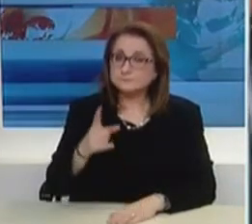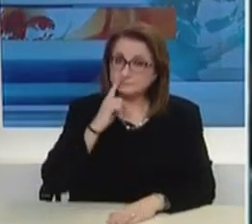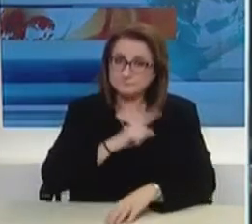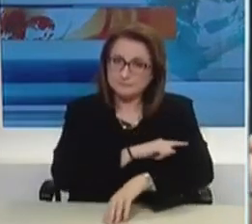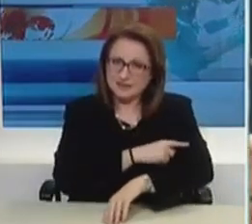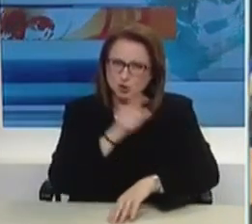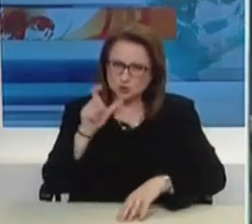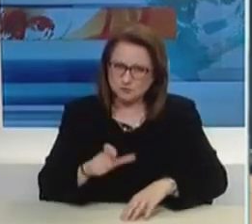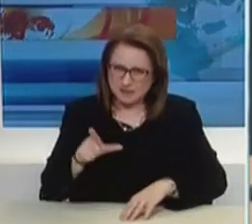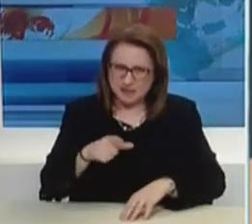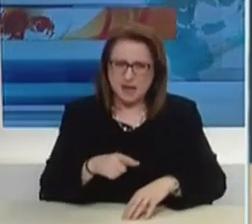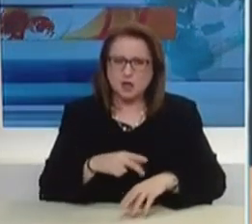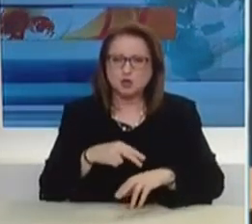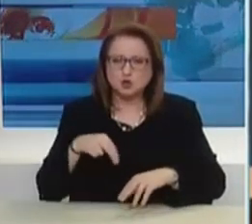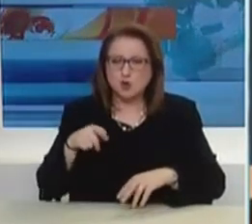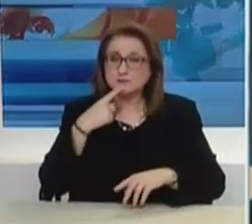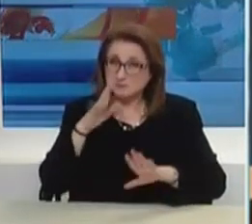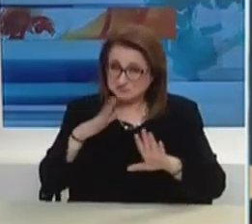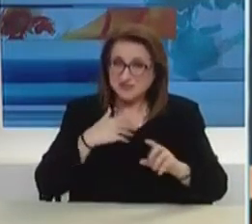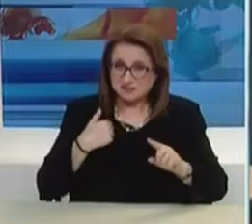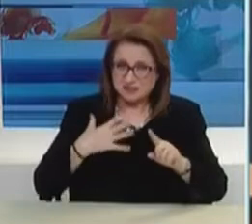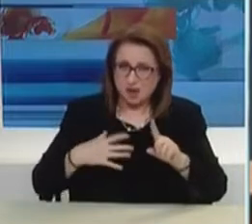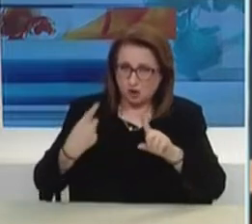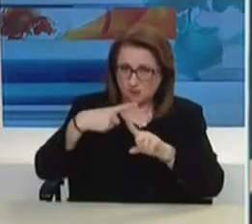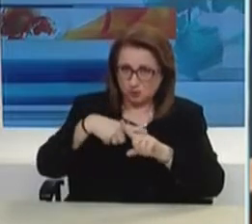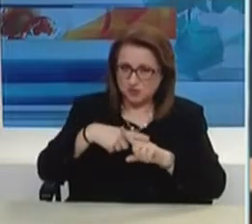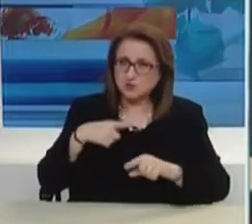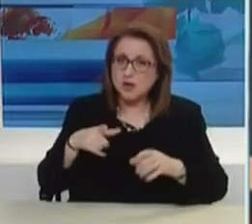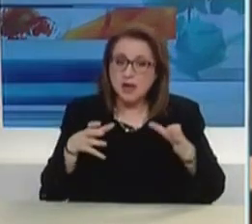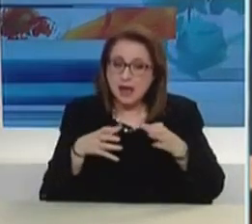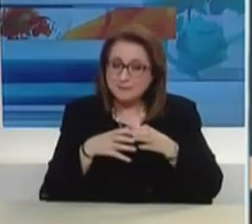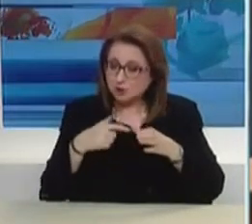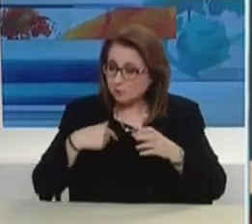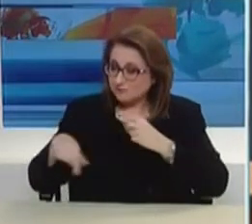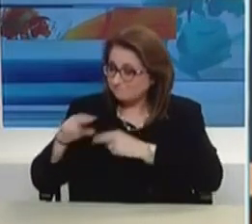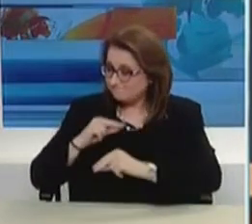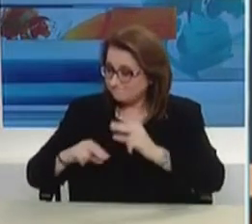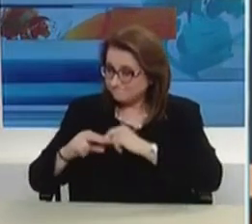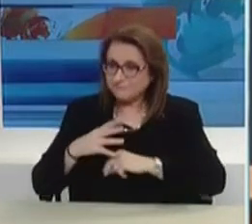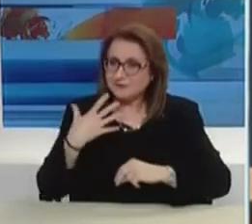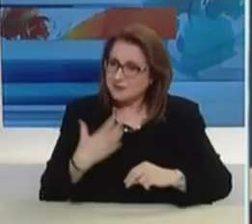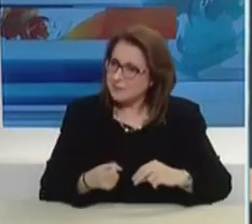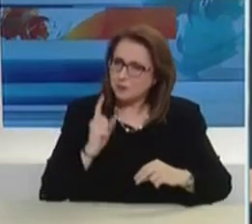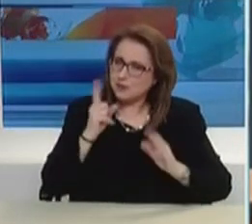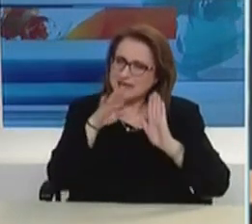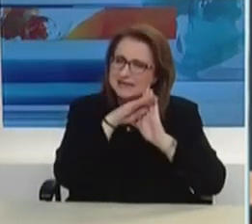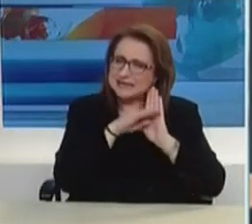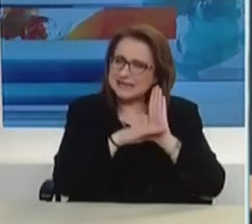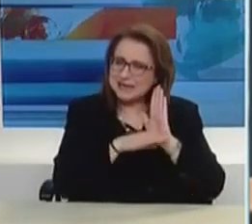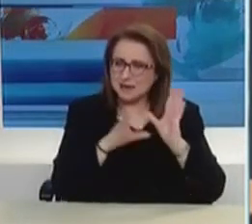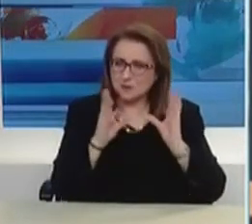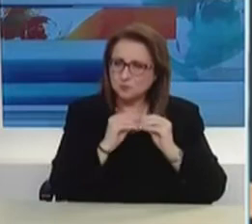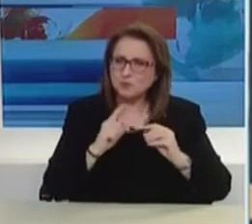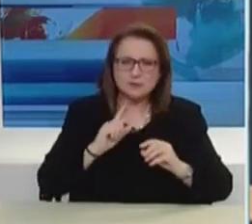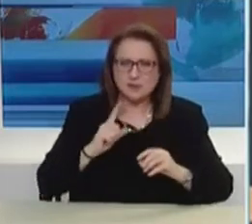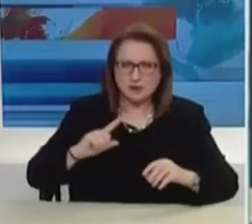ότι έχουμε συζητήσει στην Επιτροπή ειδικά κριτήρια με τα οποία θα χορηγείται η αγωγή στην κοινότητα, Φυσικά και δεν